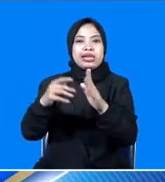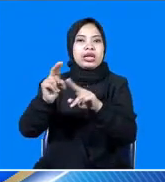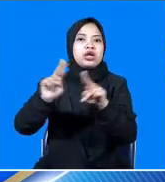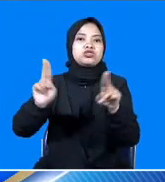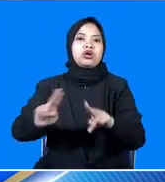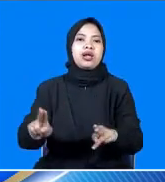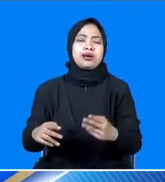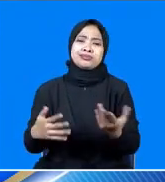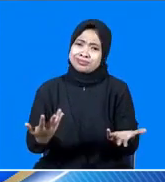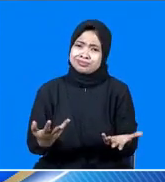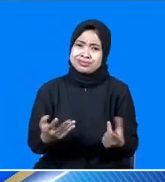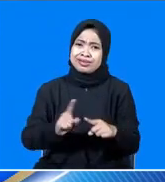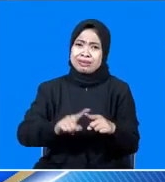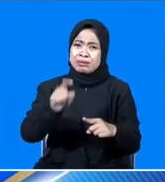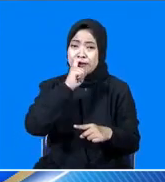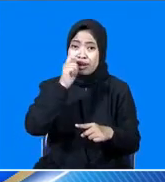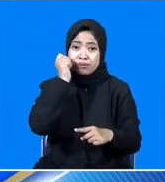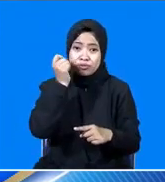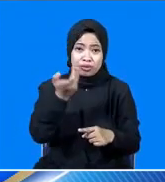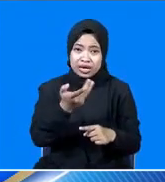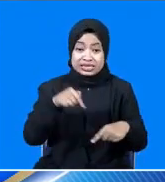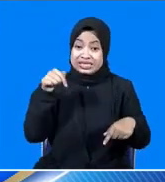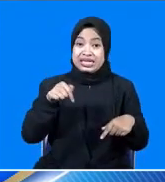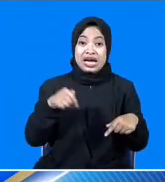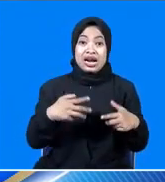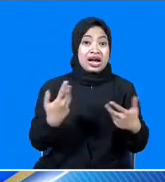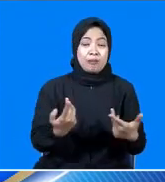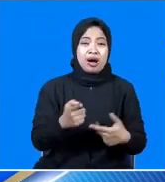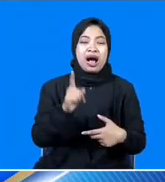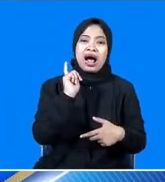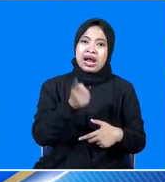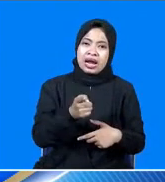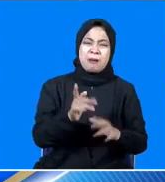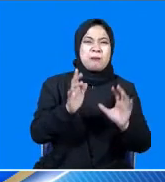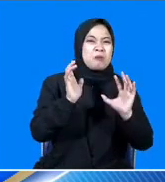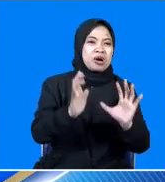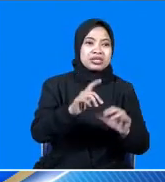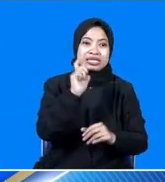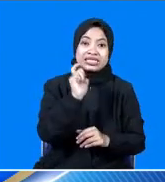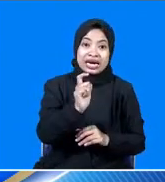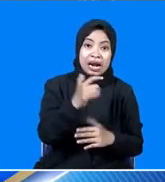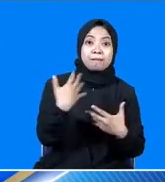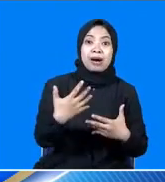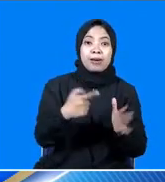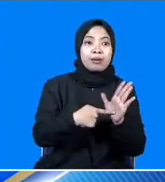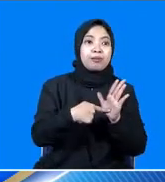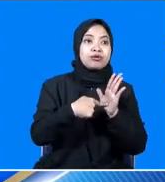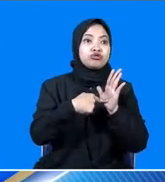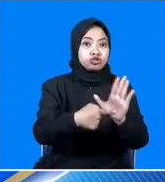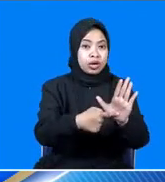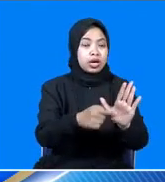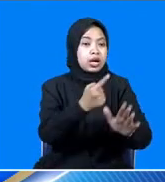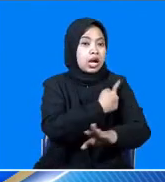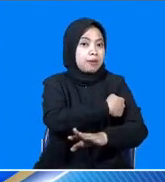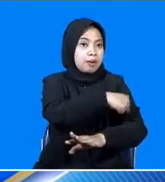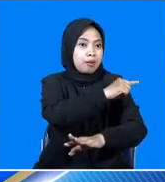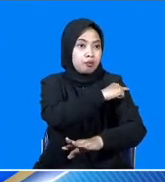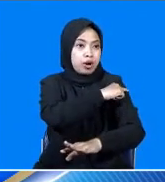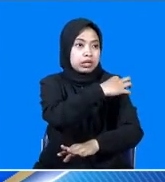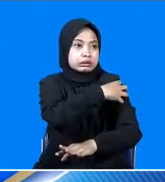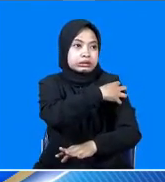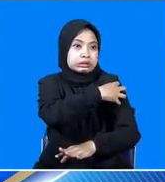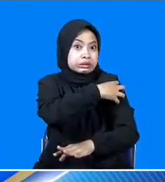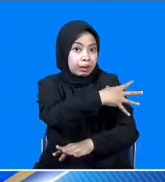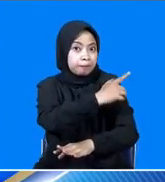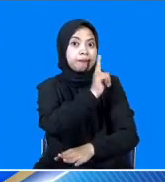tetapi Bapak Ibu di dunia sekarang ada berbagai macam cara untuk menunjukkan kemampuan atau